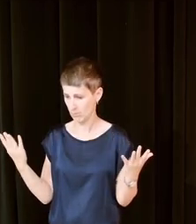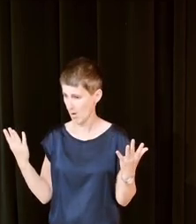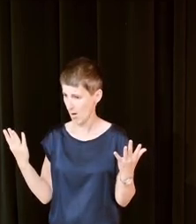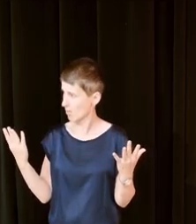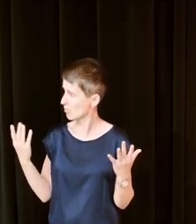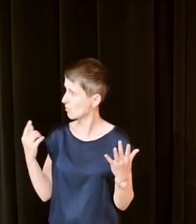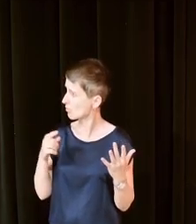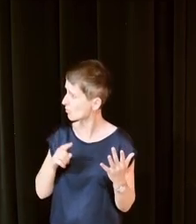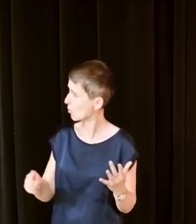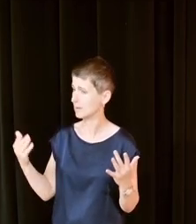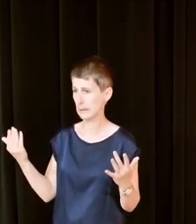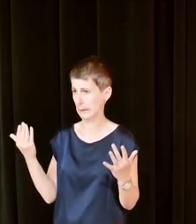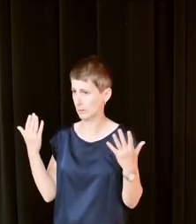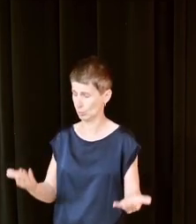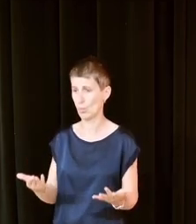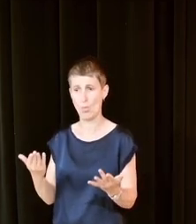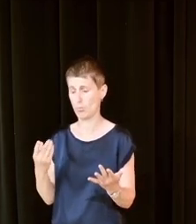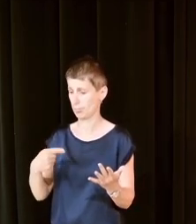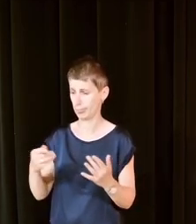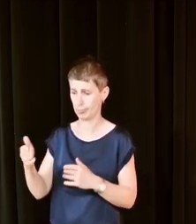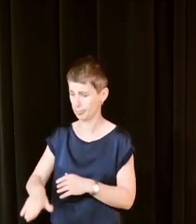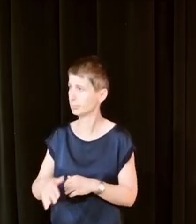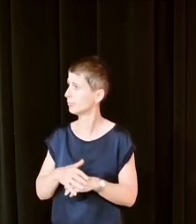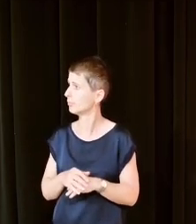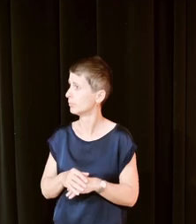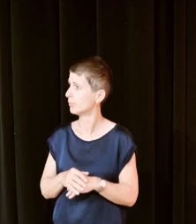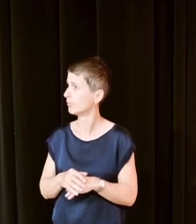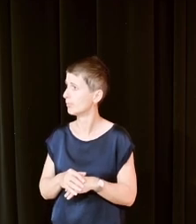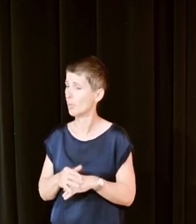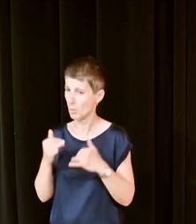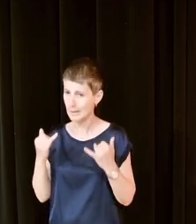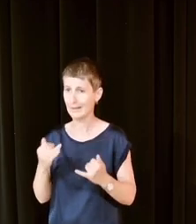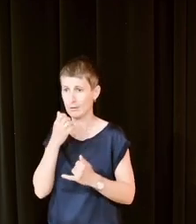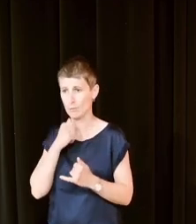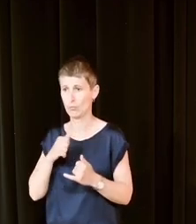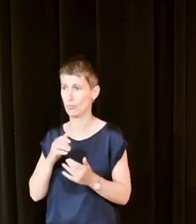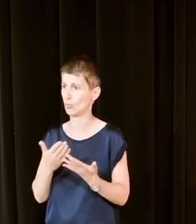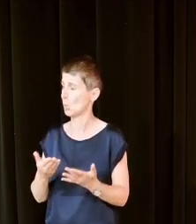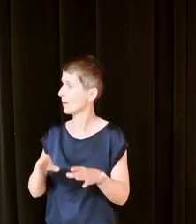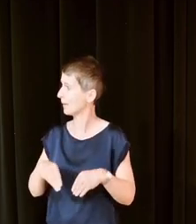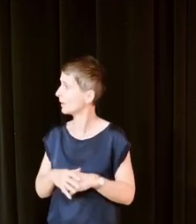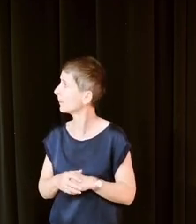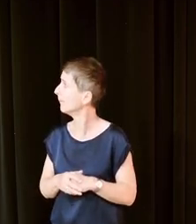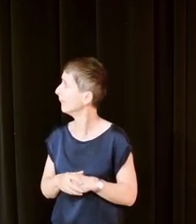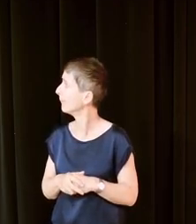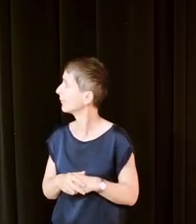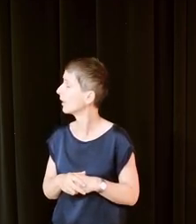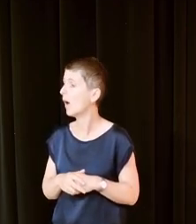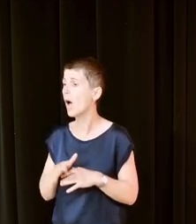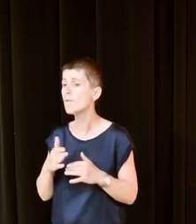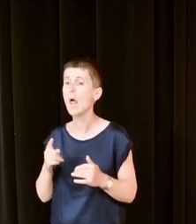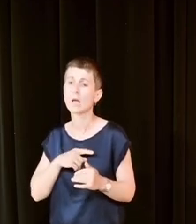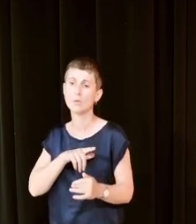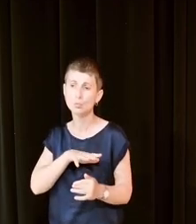Partnerin für mich oder umgekehrt. Und das möchte ich jetzt klären an der Stelle. Das heißt, Dinge auch, die vielleicht zu